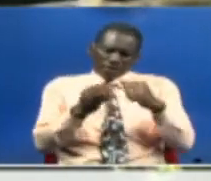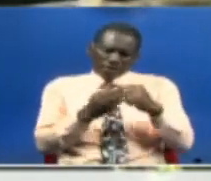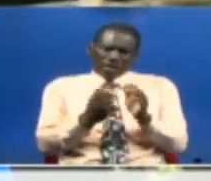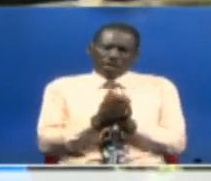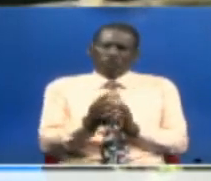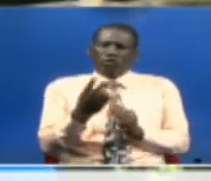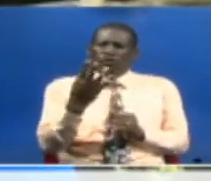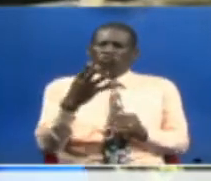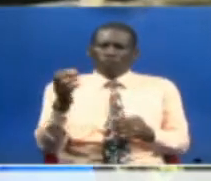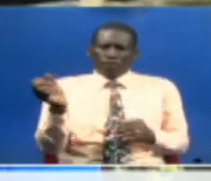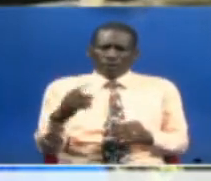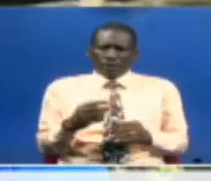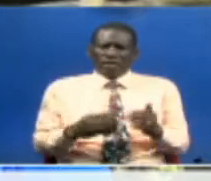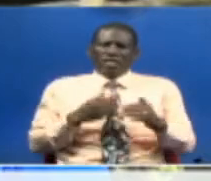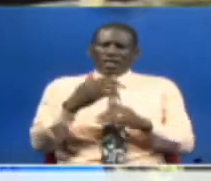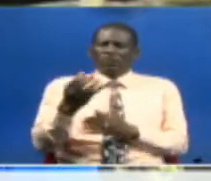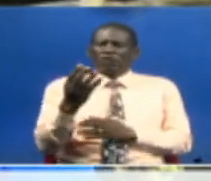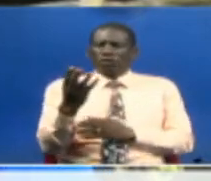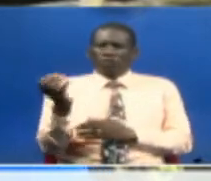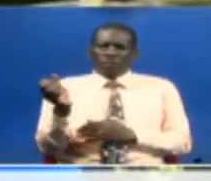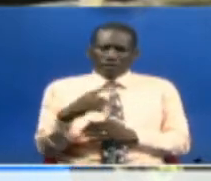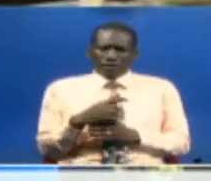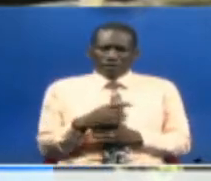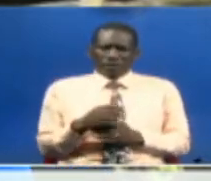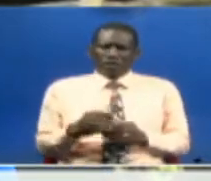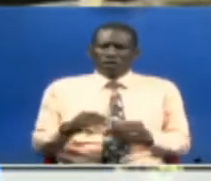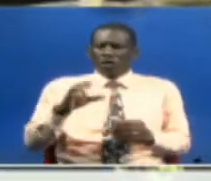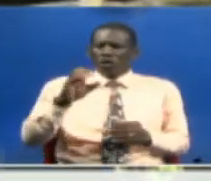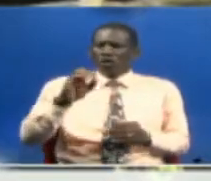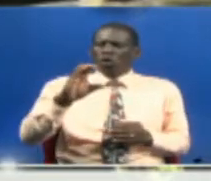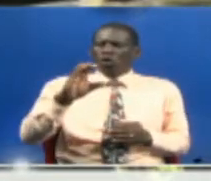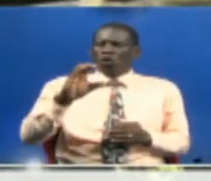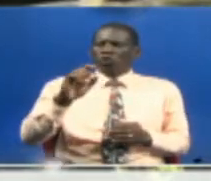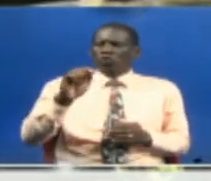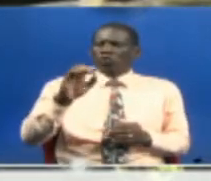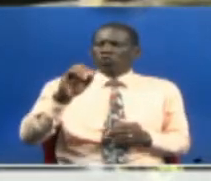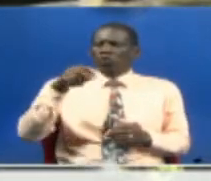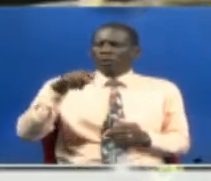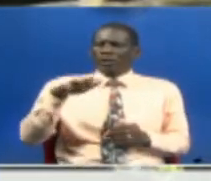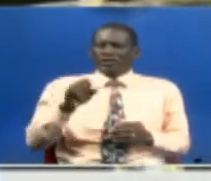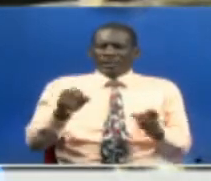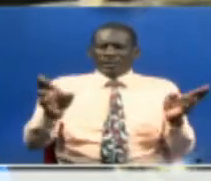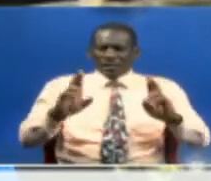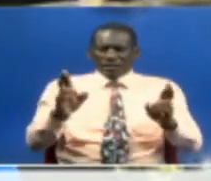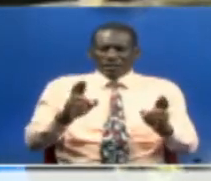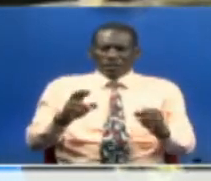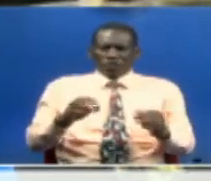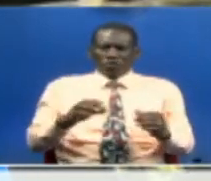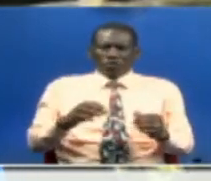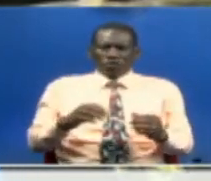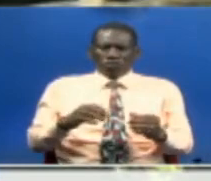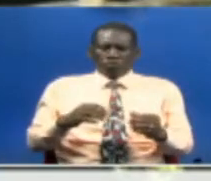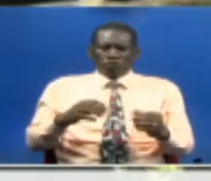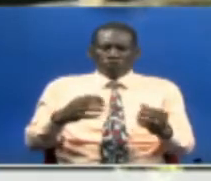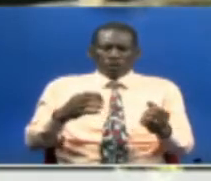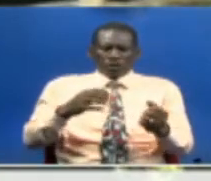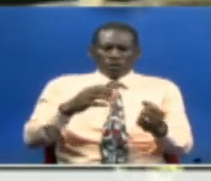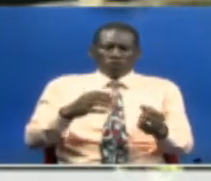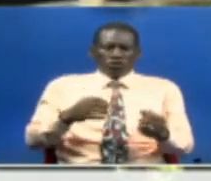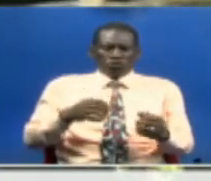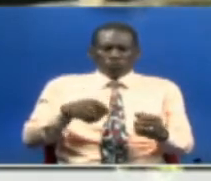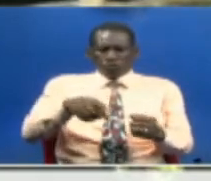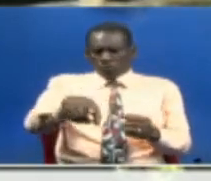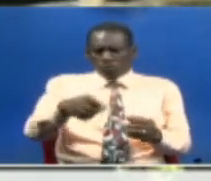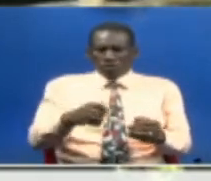months. So after 4 months, an octopus is ready for harvest, and within